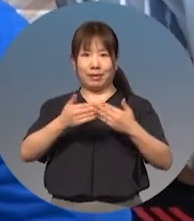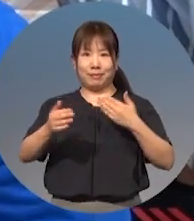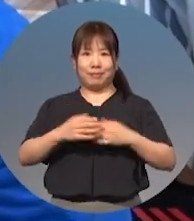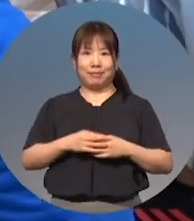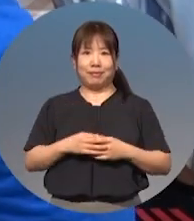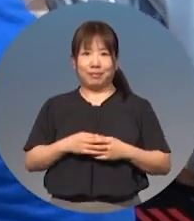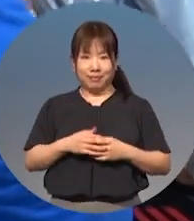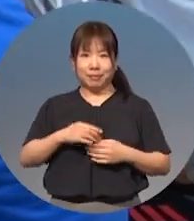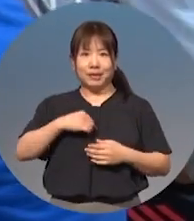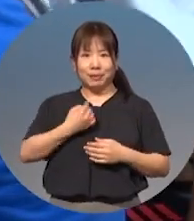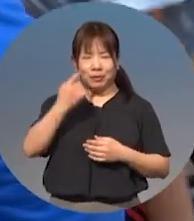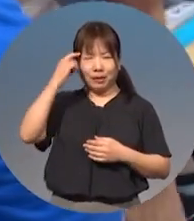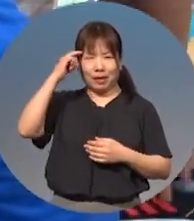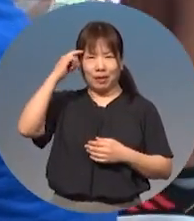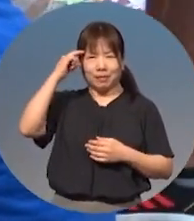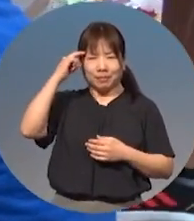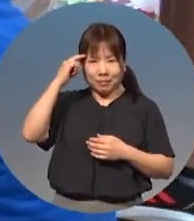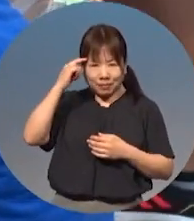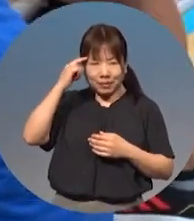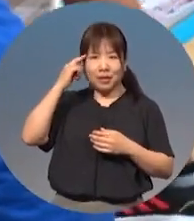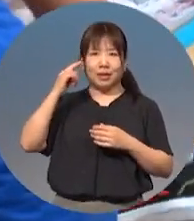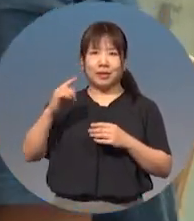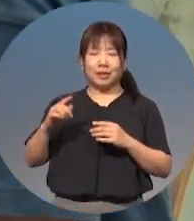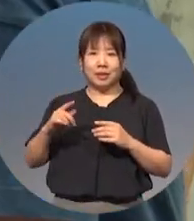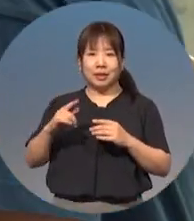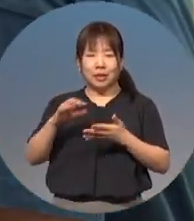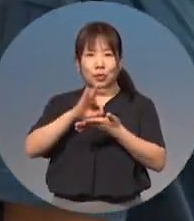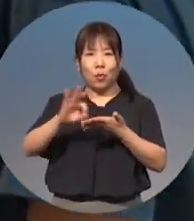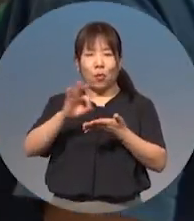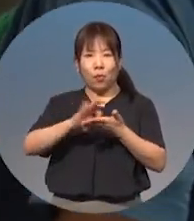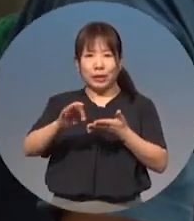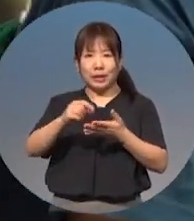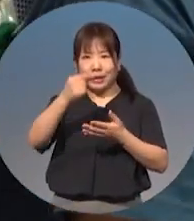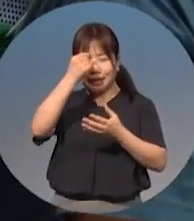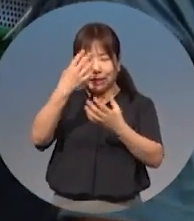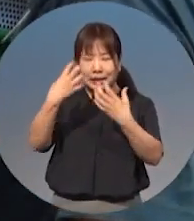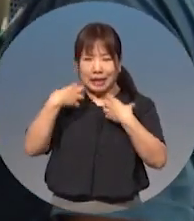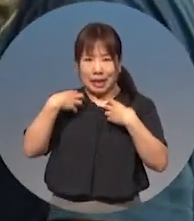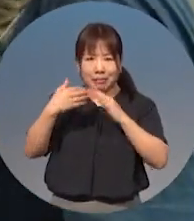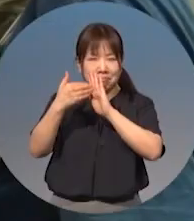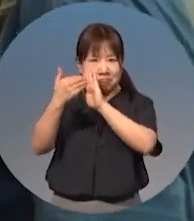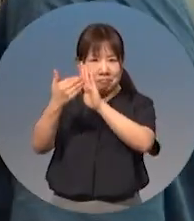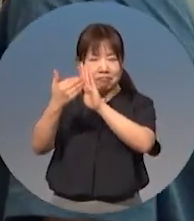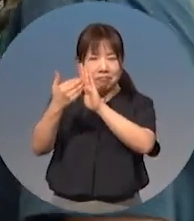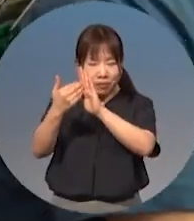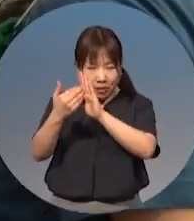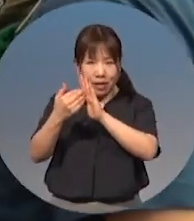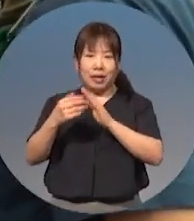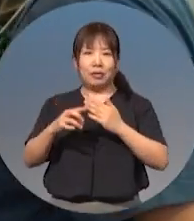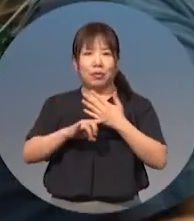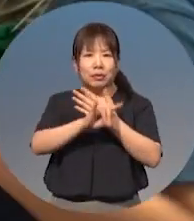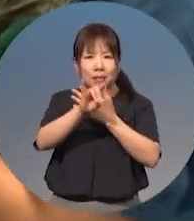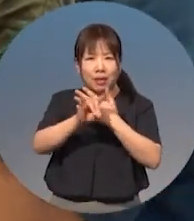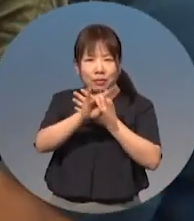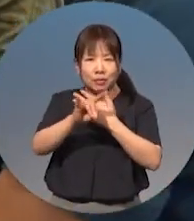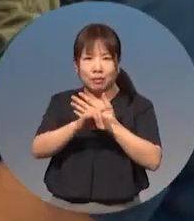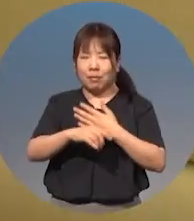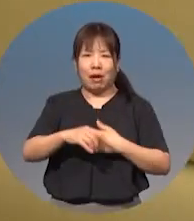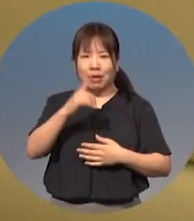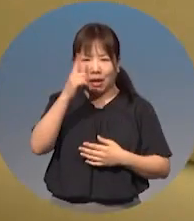の頭で考えることで消費トラブルの被害者にも加害者にもならない力をつけることを目的にしてい